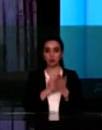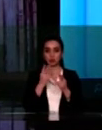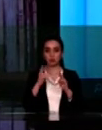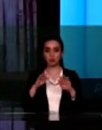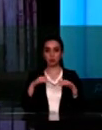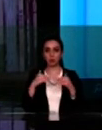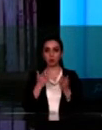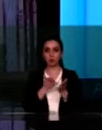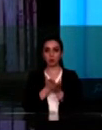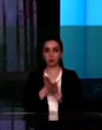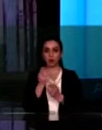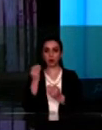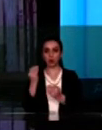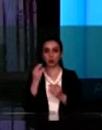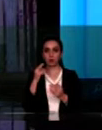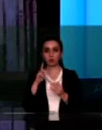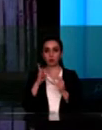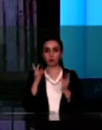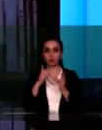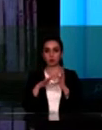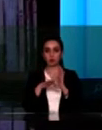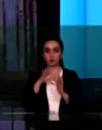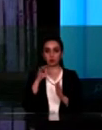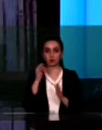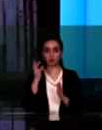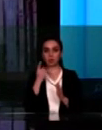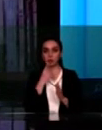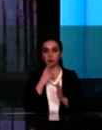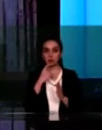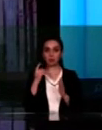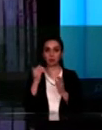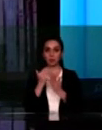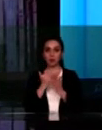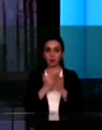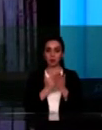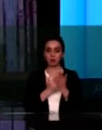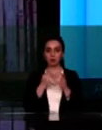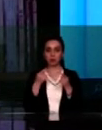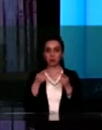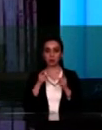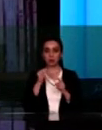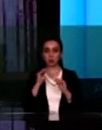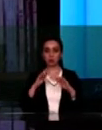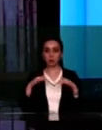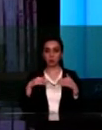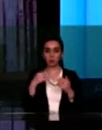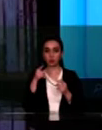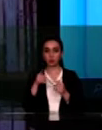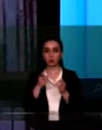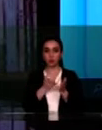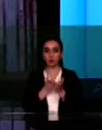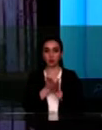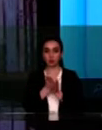предложенных вариантов вы должны выбрать, что является языком программирования. Естественно, из предложенных здесь